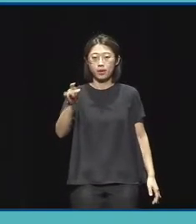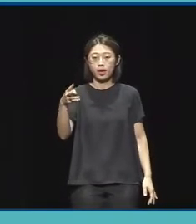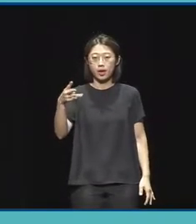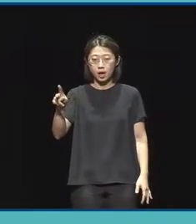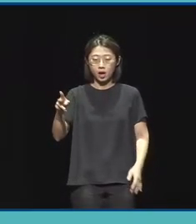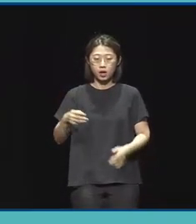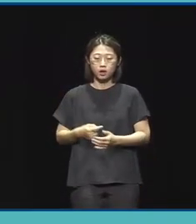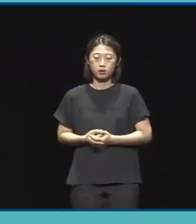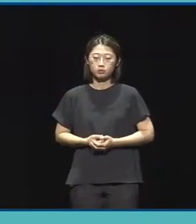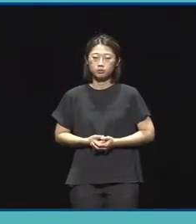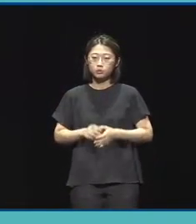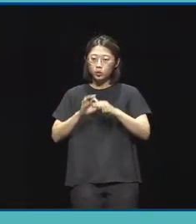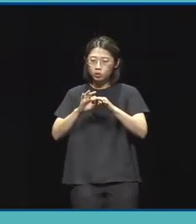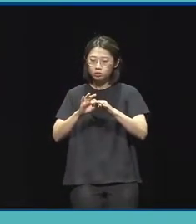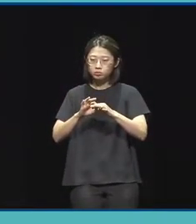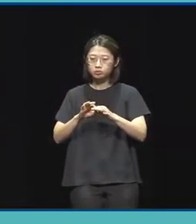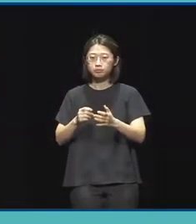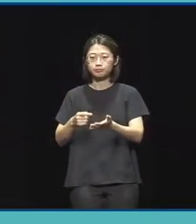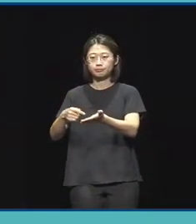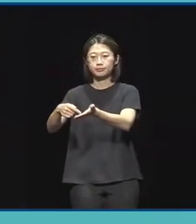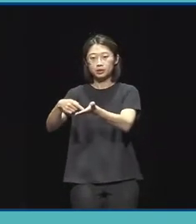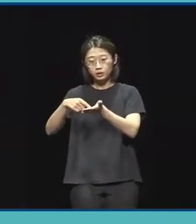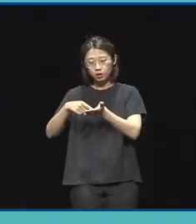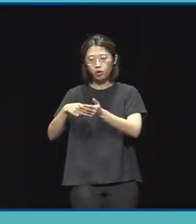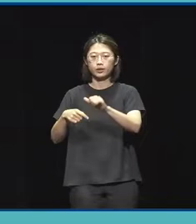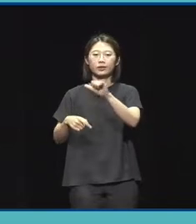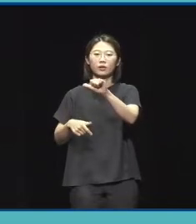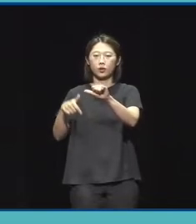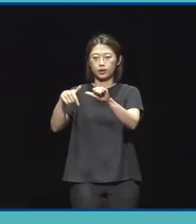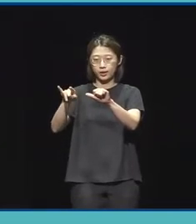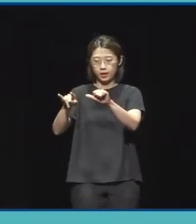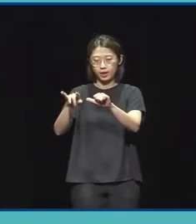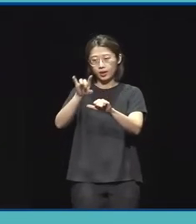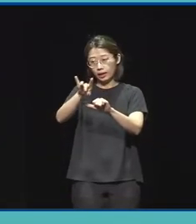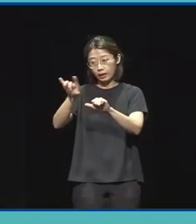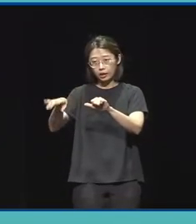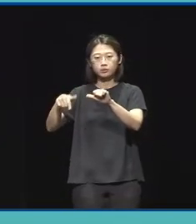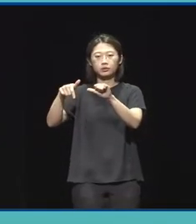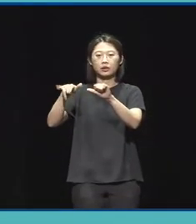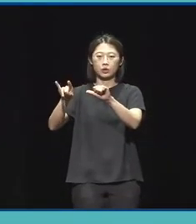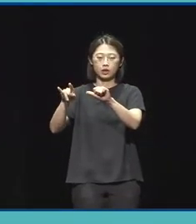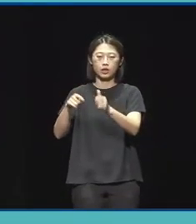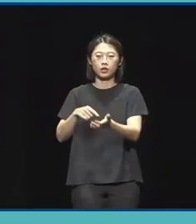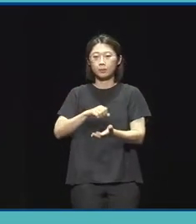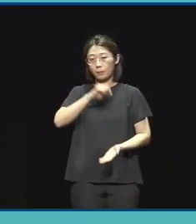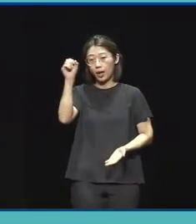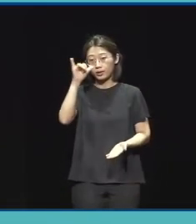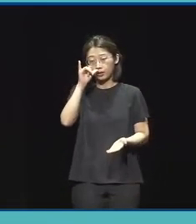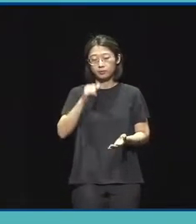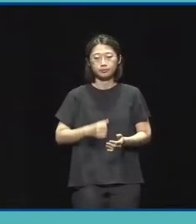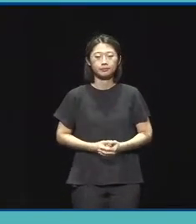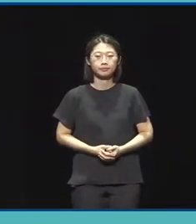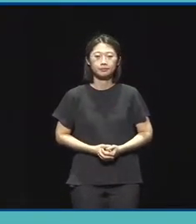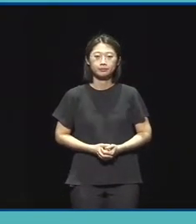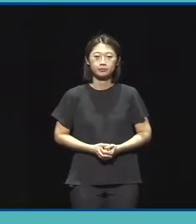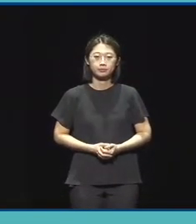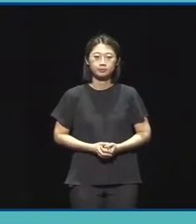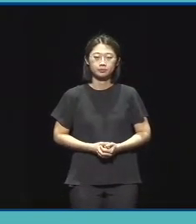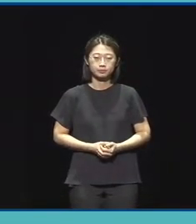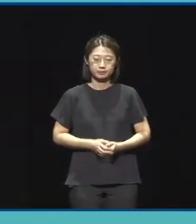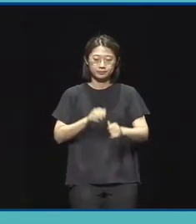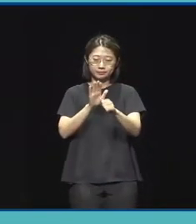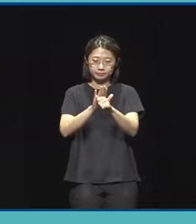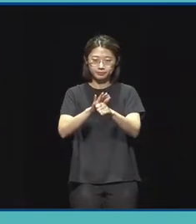작곡가가 함께 신청을 하시면 5개 작품을 각각 선정하여서 선정해서 지원할